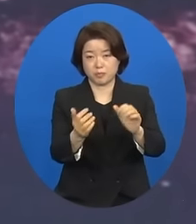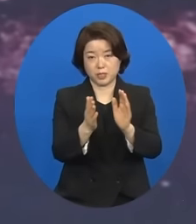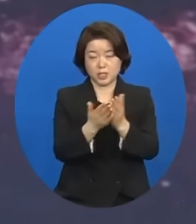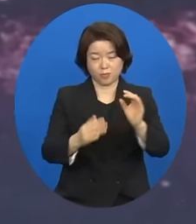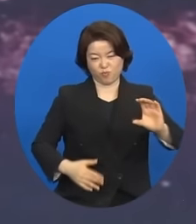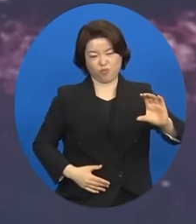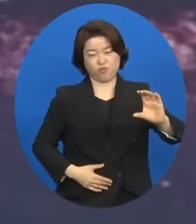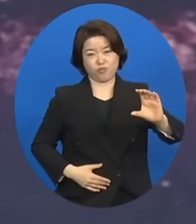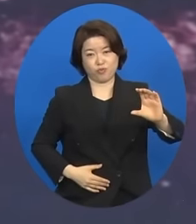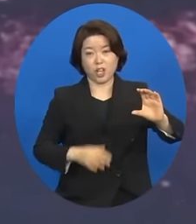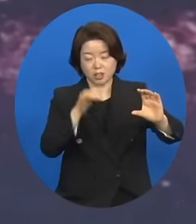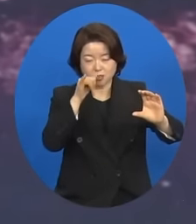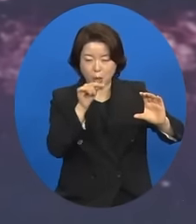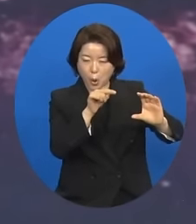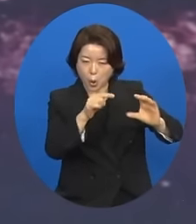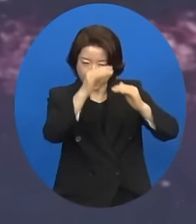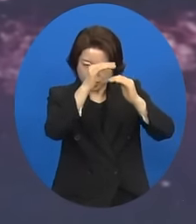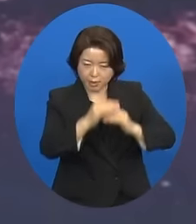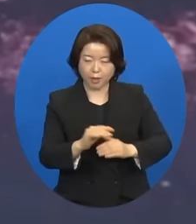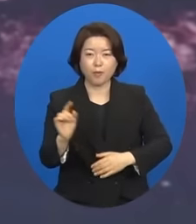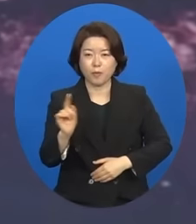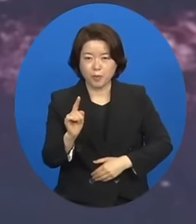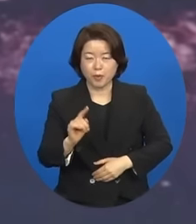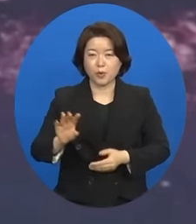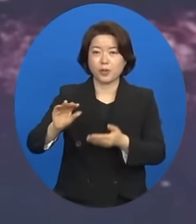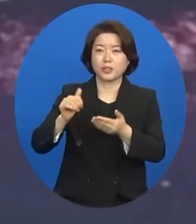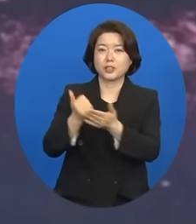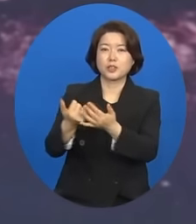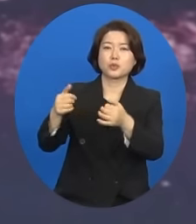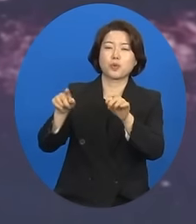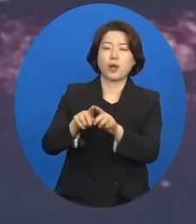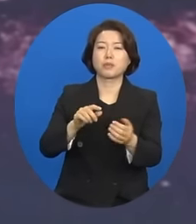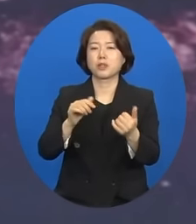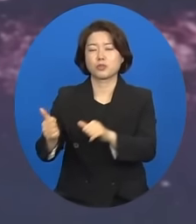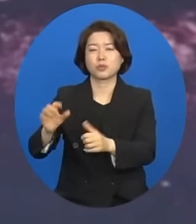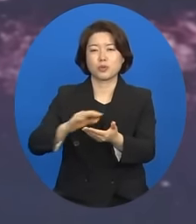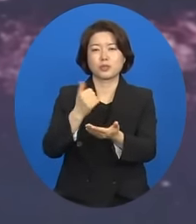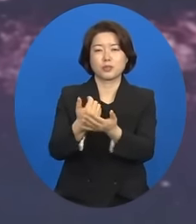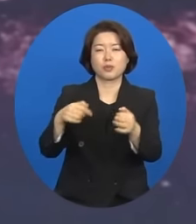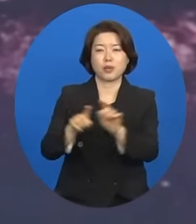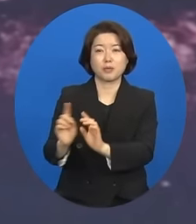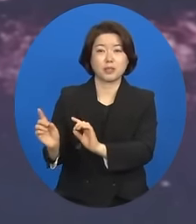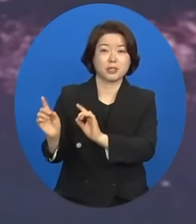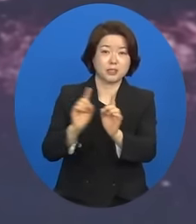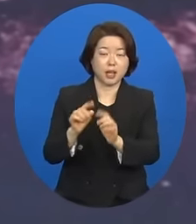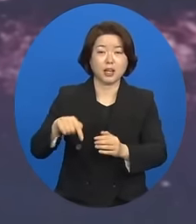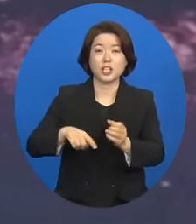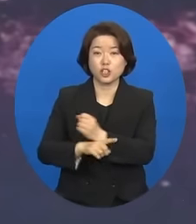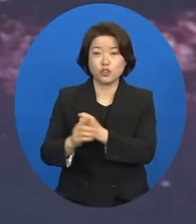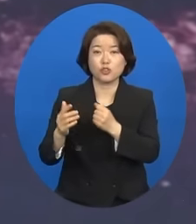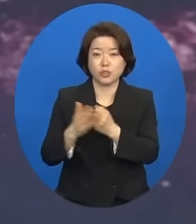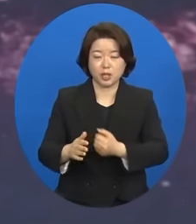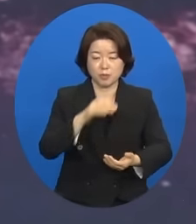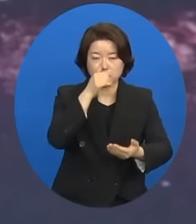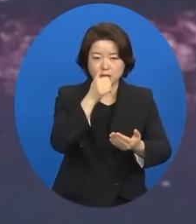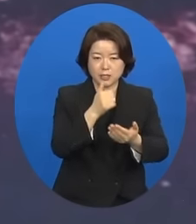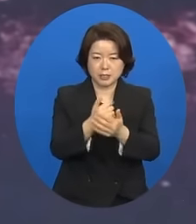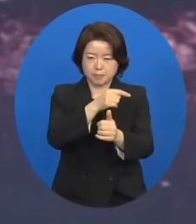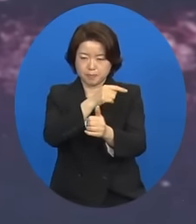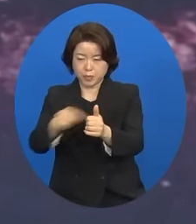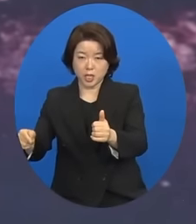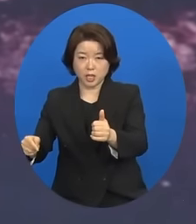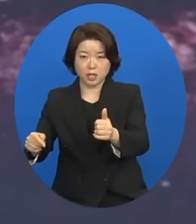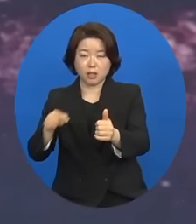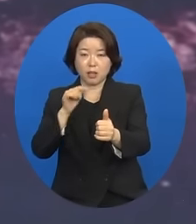그 책에 보면 이런 내용이 나옵니다 그리스도와 함께 죽고 그리스도와 함께 살았다는 이유로 죽이는 일을